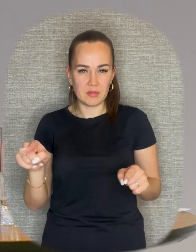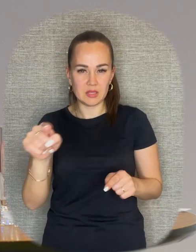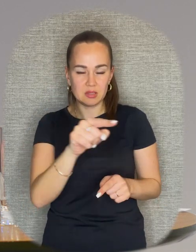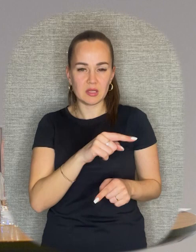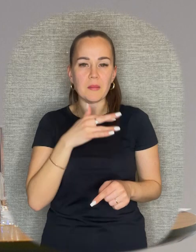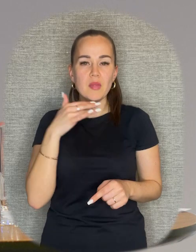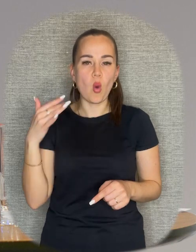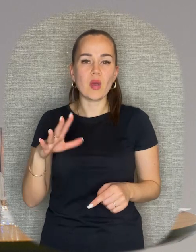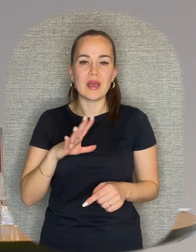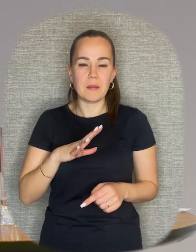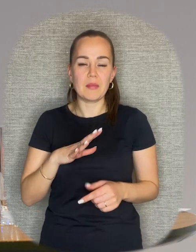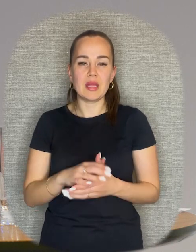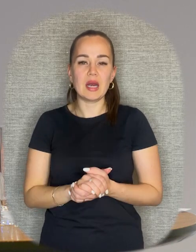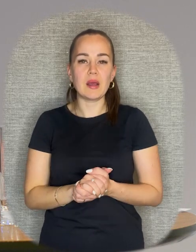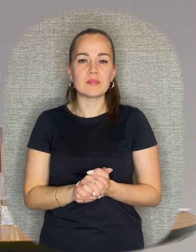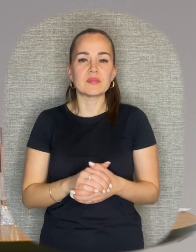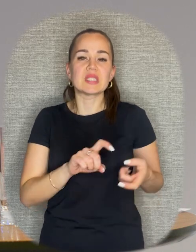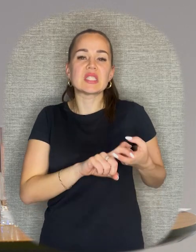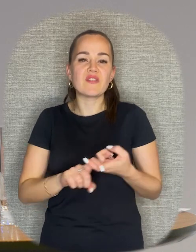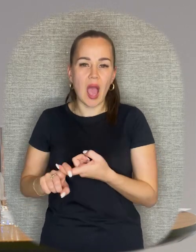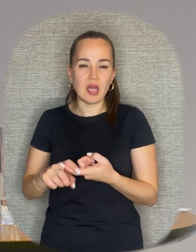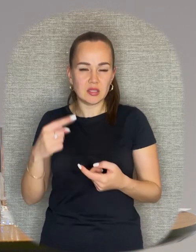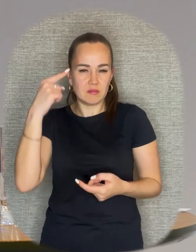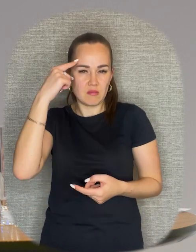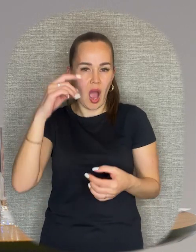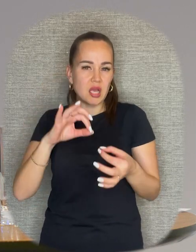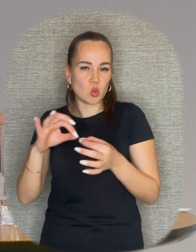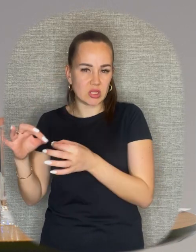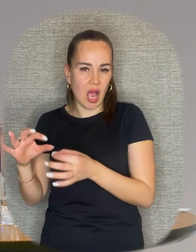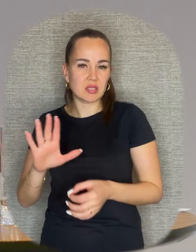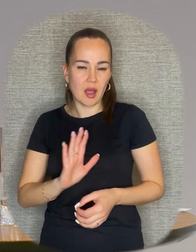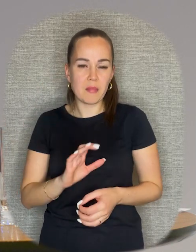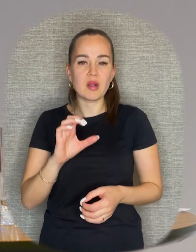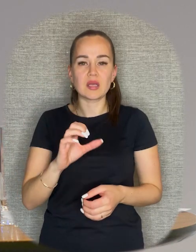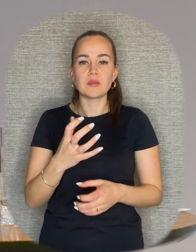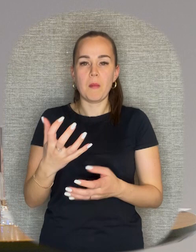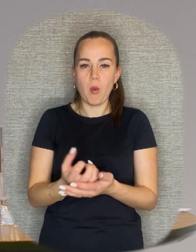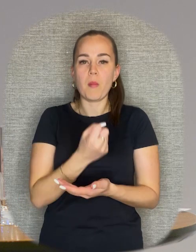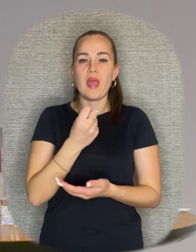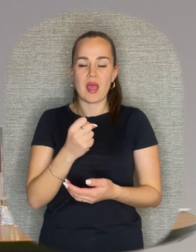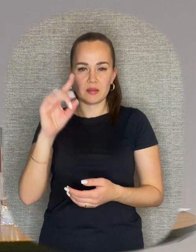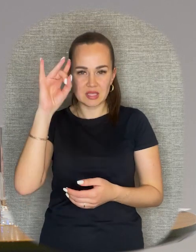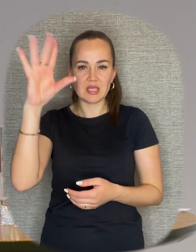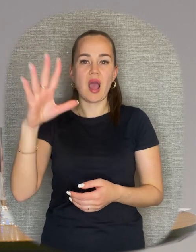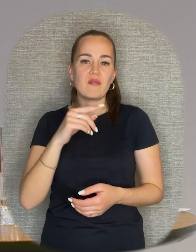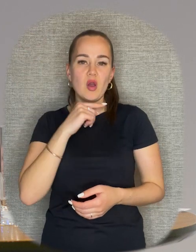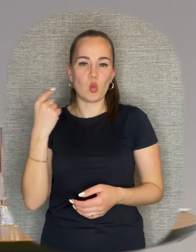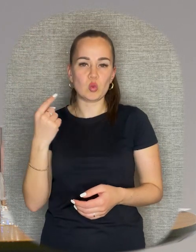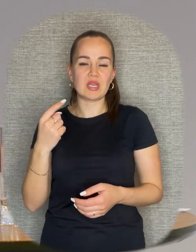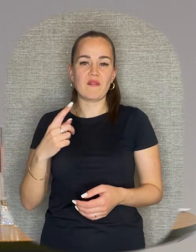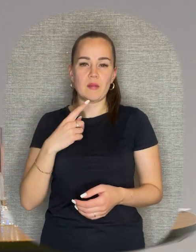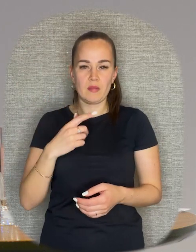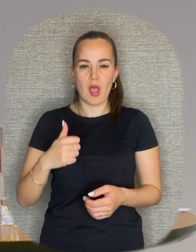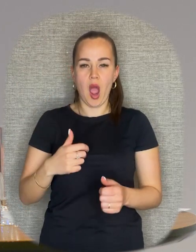памятники К тому же Многие из них были связаны ассоциировались с победами